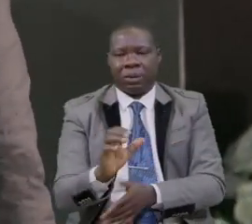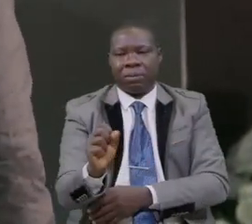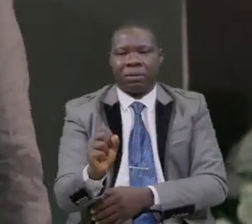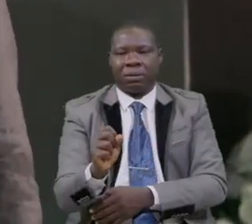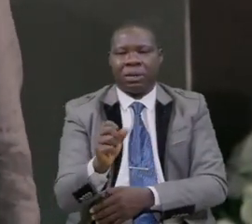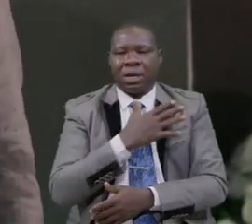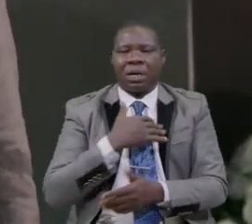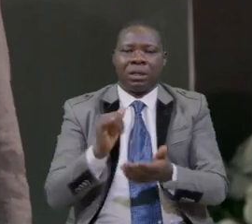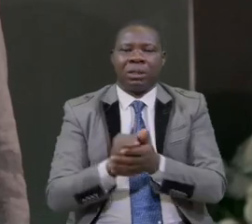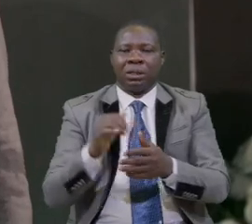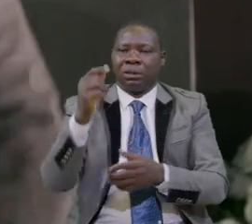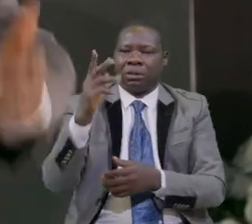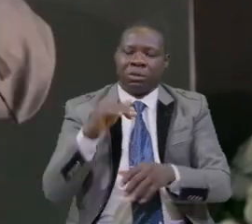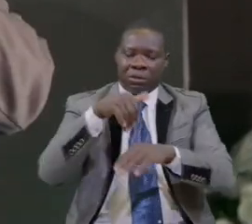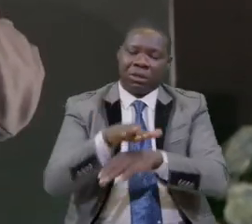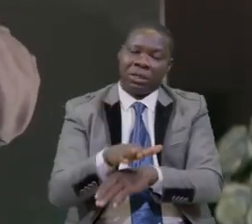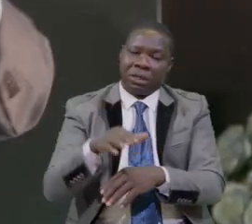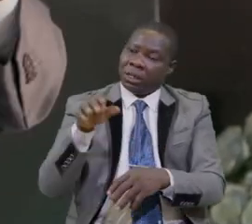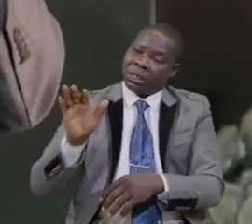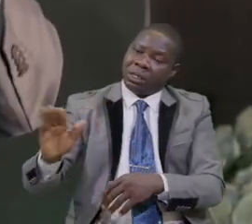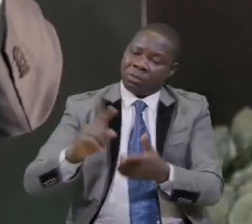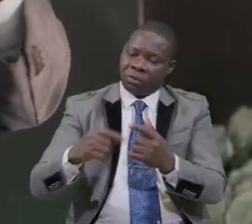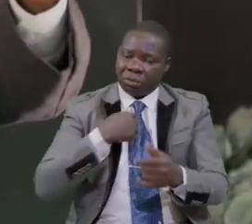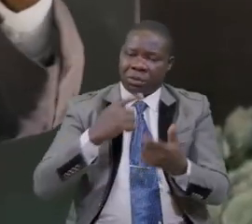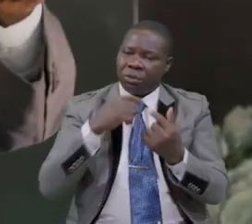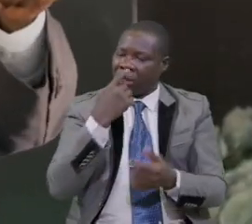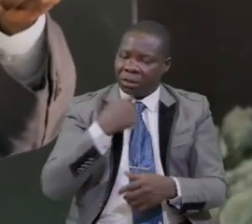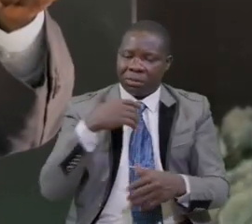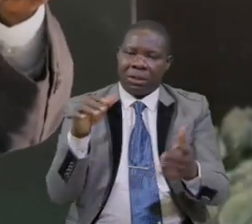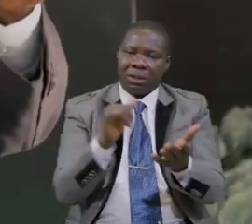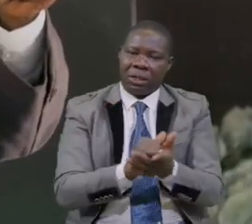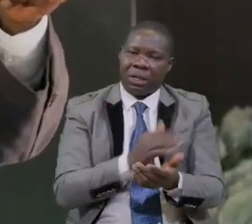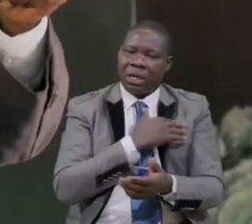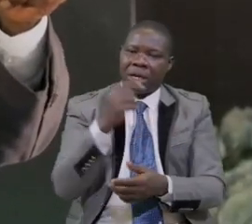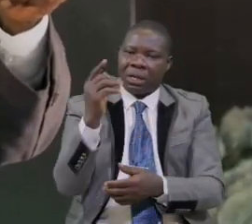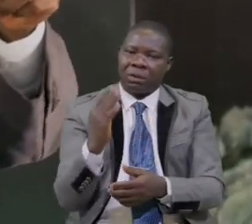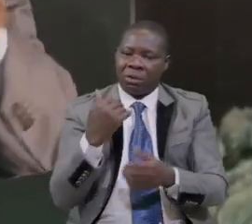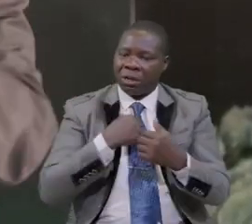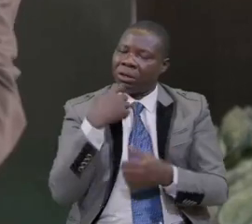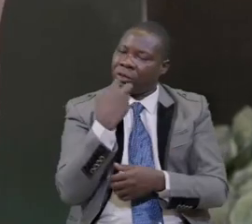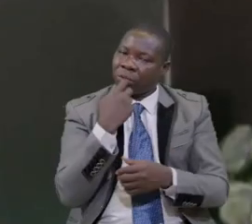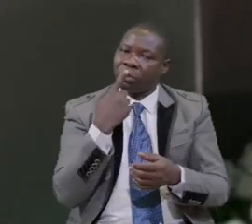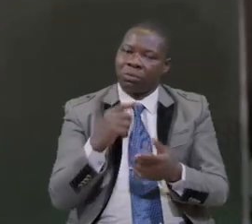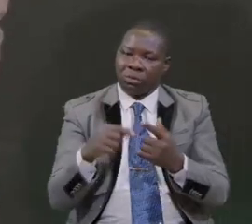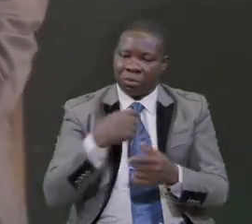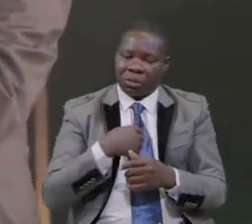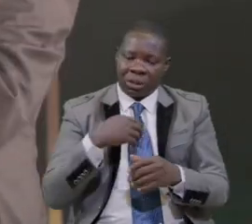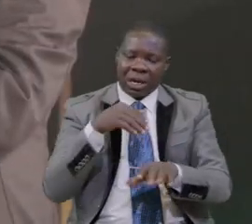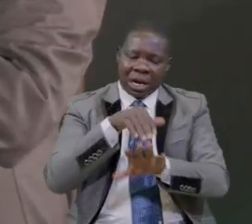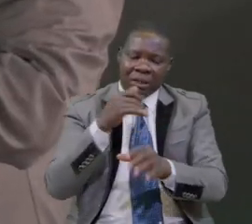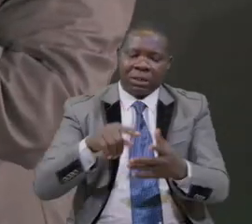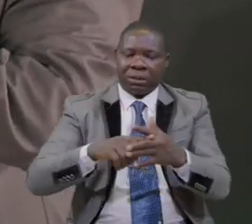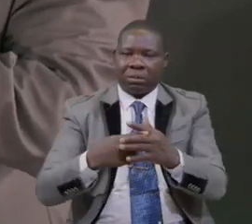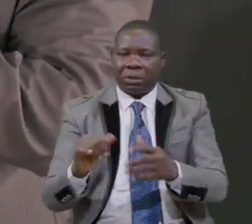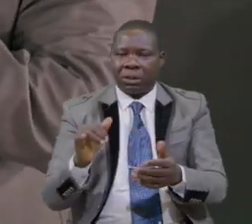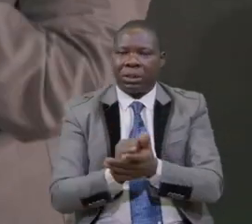Et que Dieu l'envoie vers moi pour me le dire. Et Dieu m'avait parlé au début. que je vais